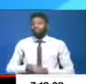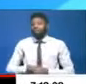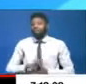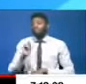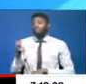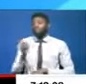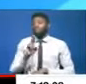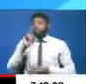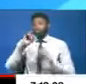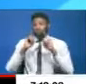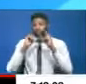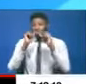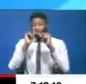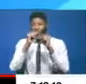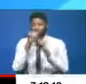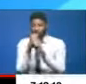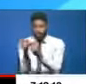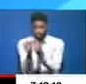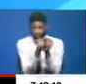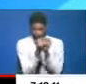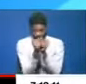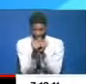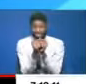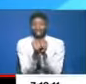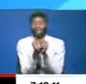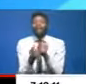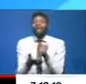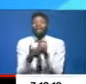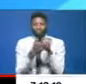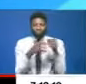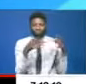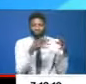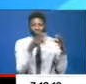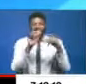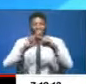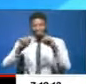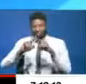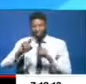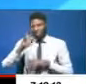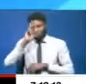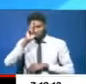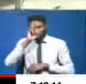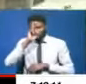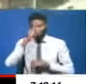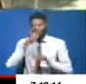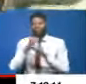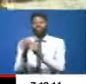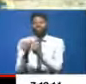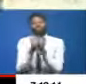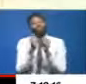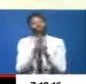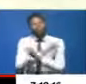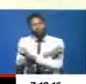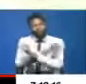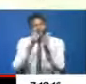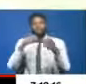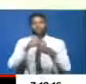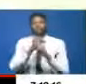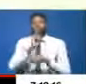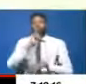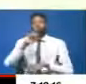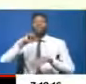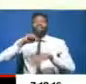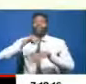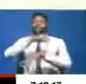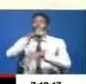wa usalama kutoka vitengo tofauti kujishadidi katika kuhakikisha usalama wa nchi. Make timely tactical decisions